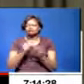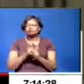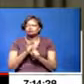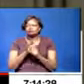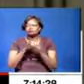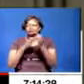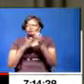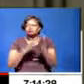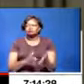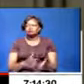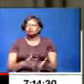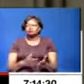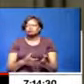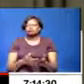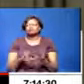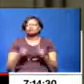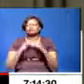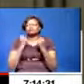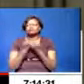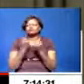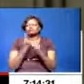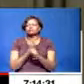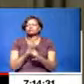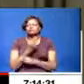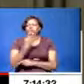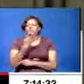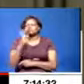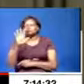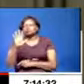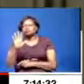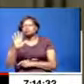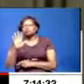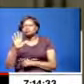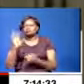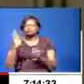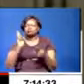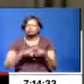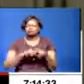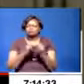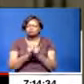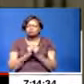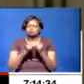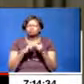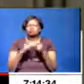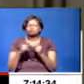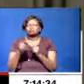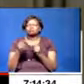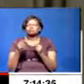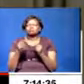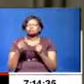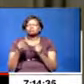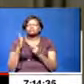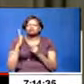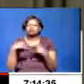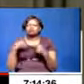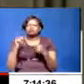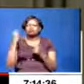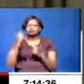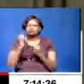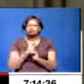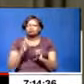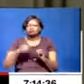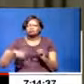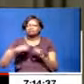viongozi wa makabila, waine watano, wakikaa pamoja, kutakuwa na usalama Kenya hii. Sisi